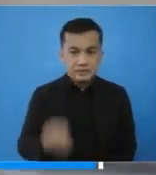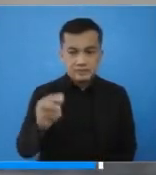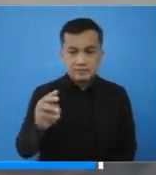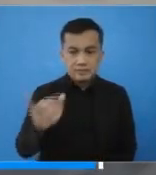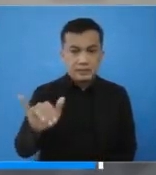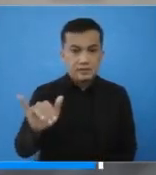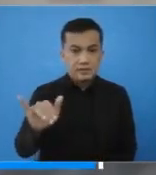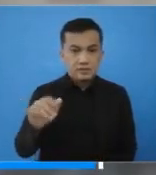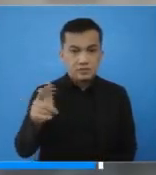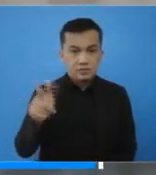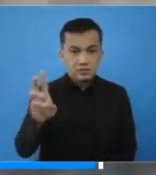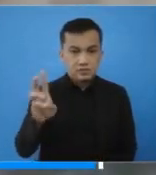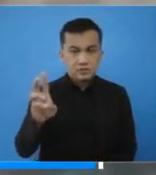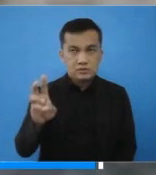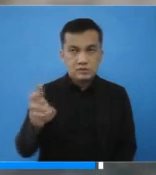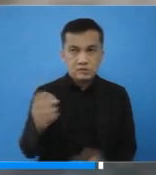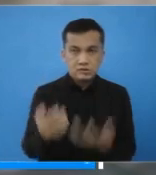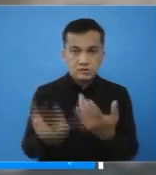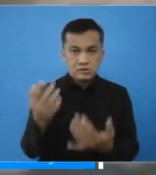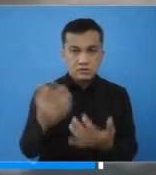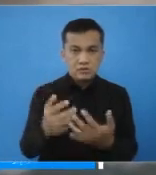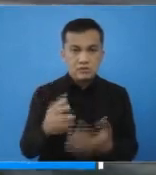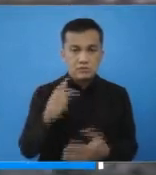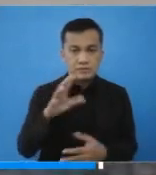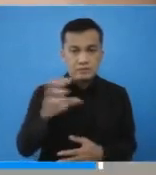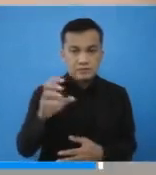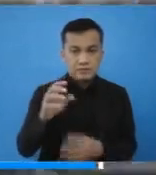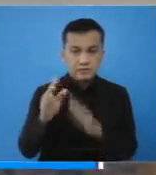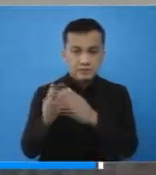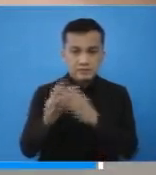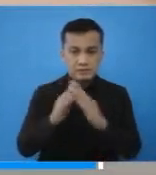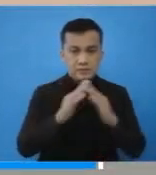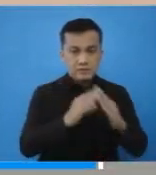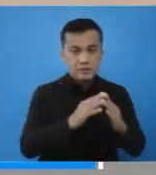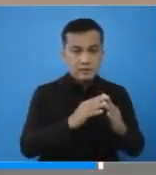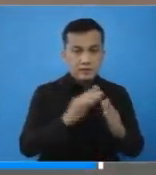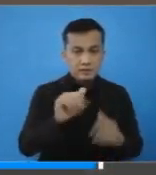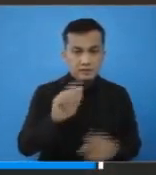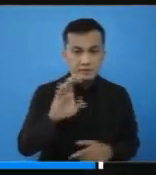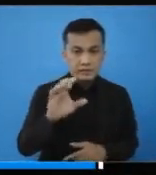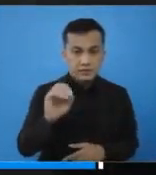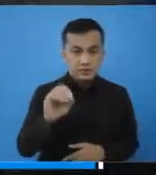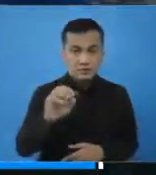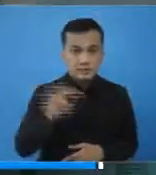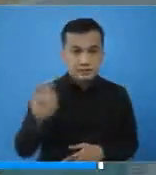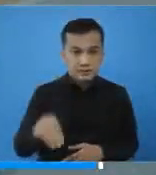nawala ng tirahan dahil sa sunog. Fast forward tayo ng 2 months.